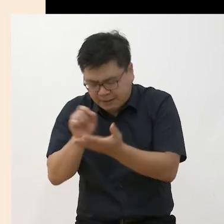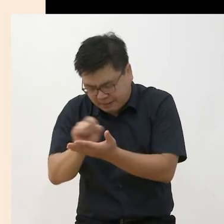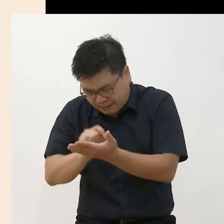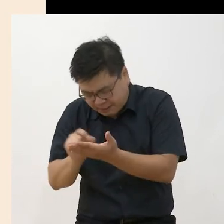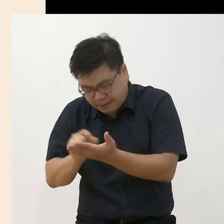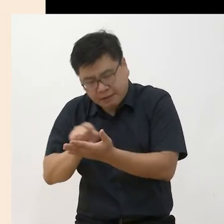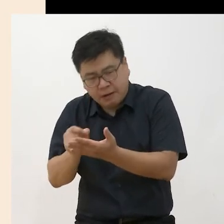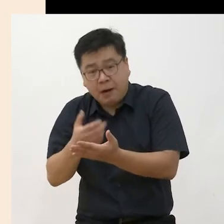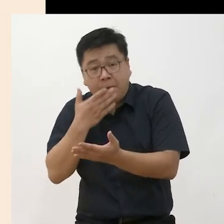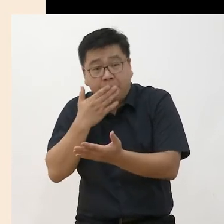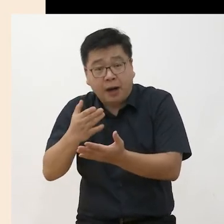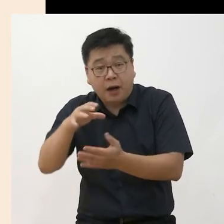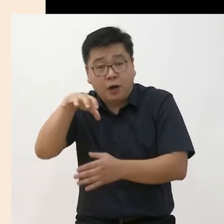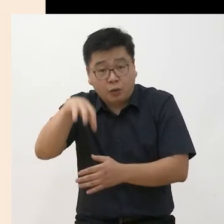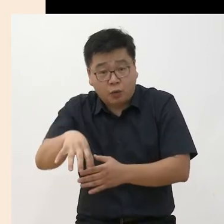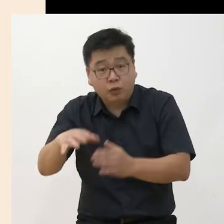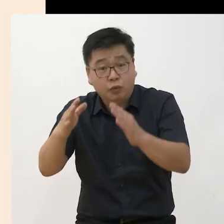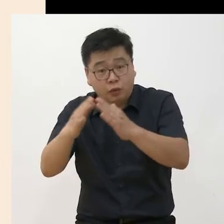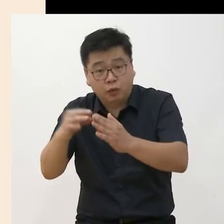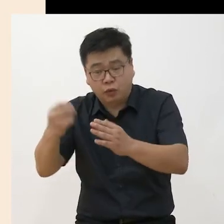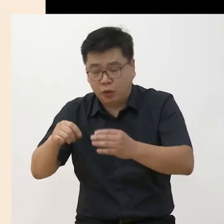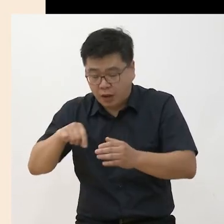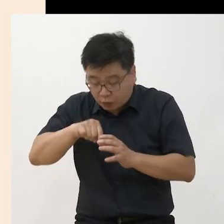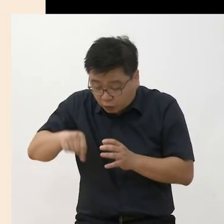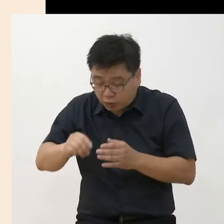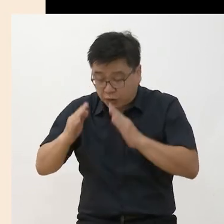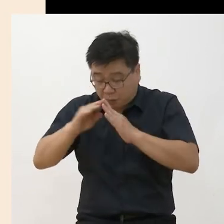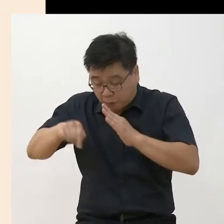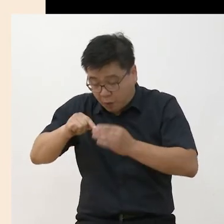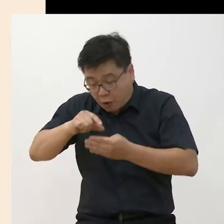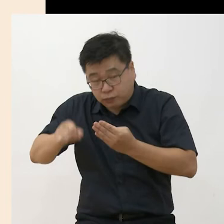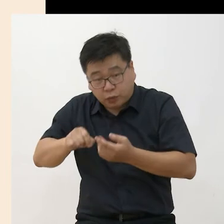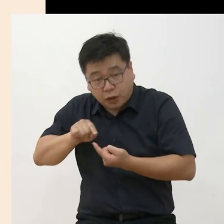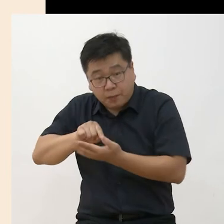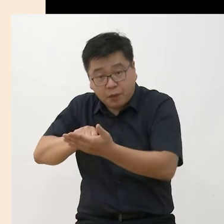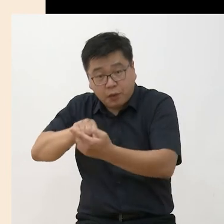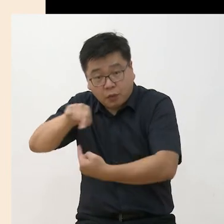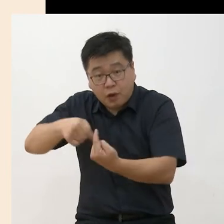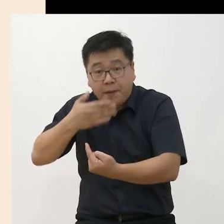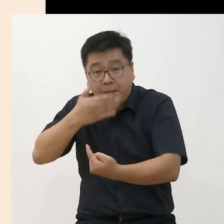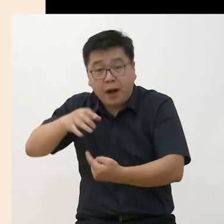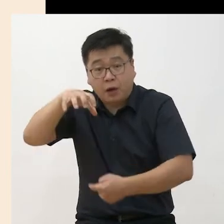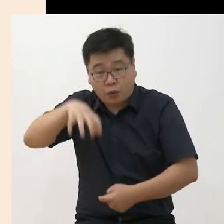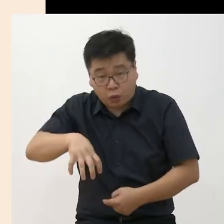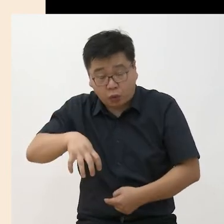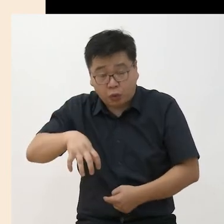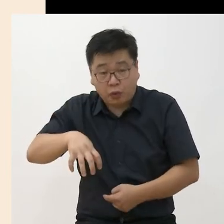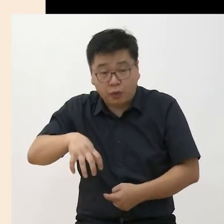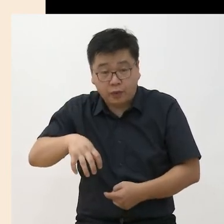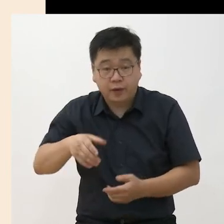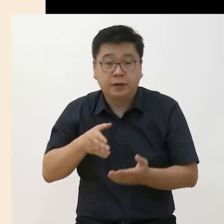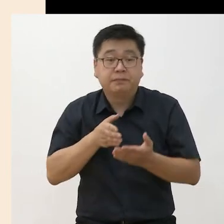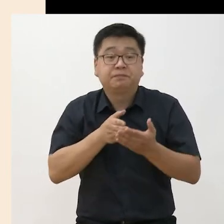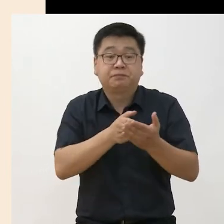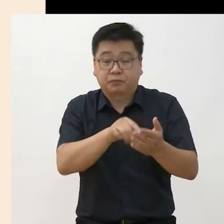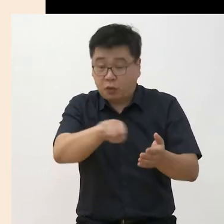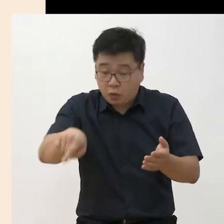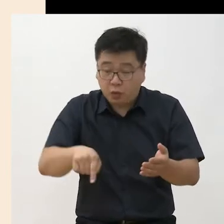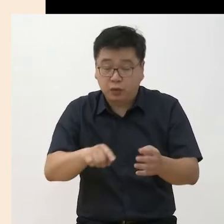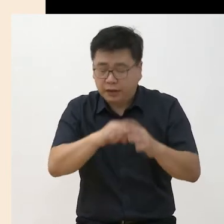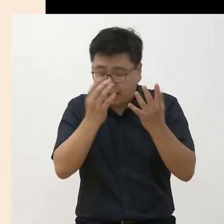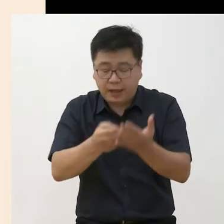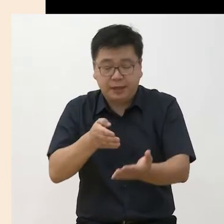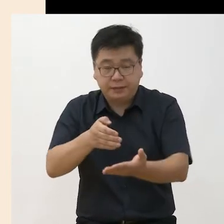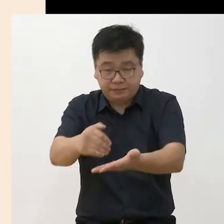그 집필 공간과 그 다음에 프로그램 제공이 가능한 시설 이렇게 두 개의 유형의 그 신청